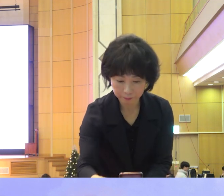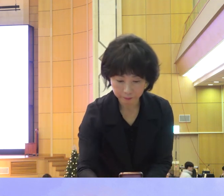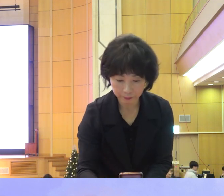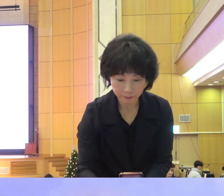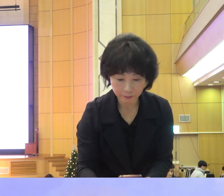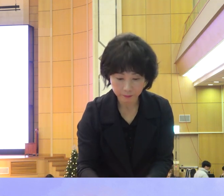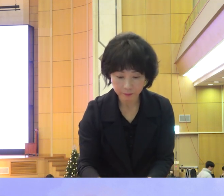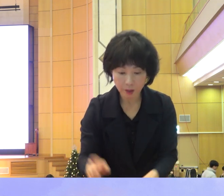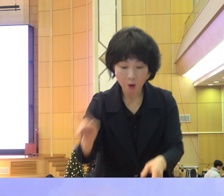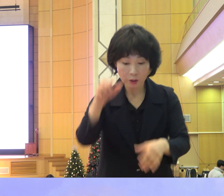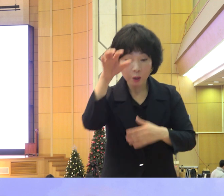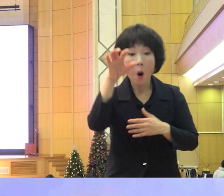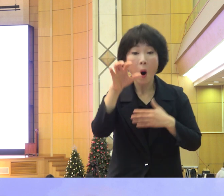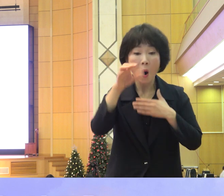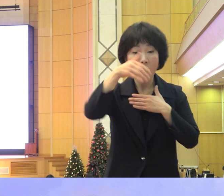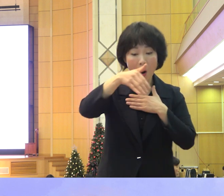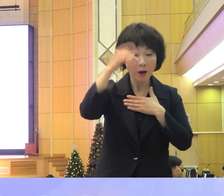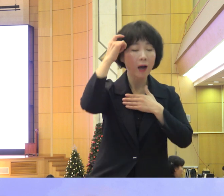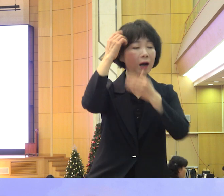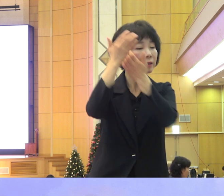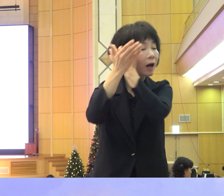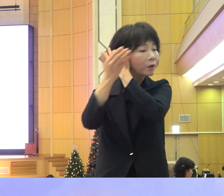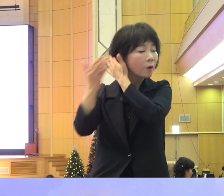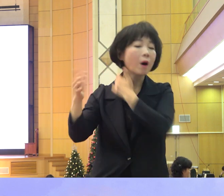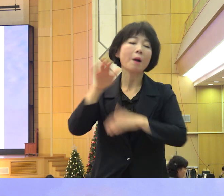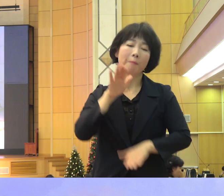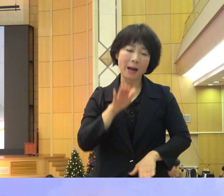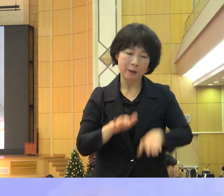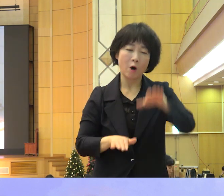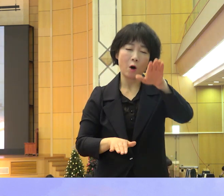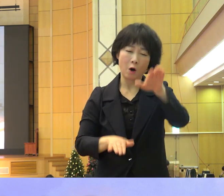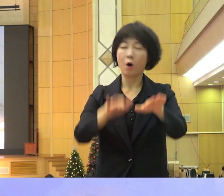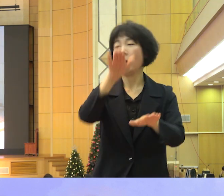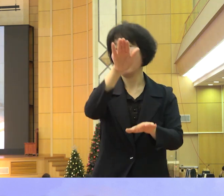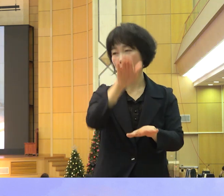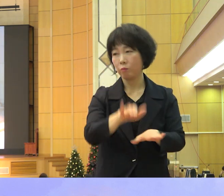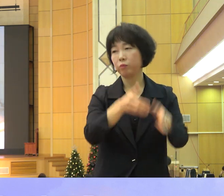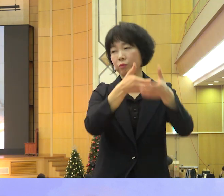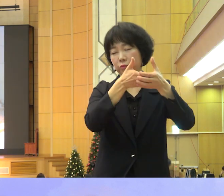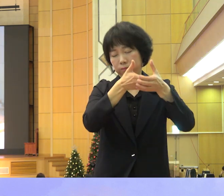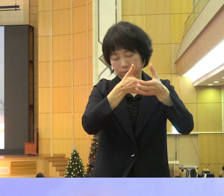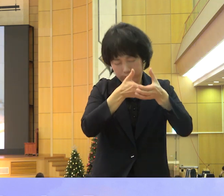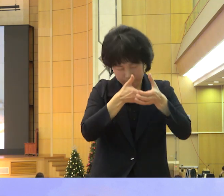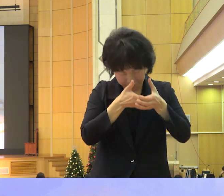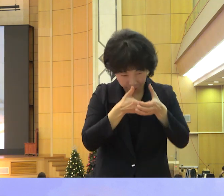당신은 지금 어디로 가나요? 발걸음